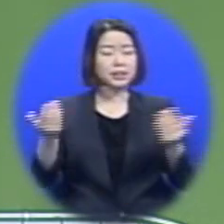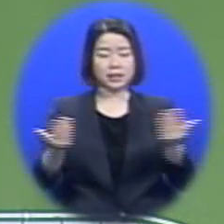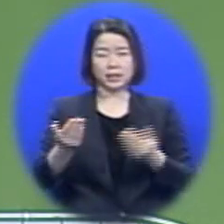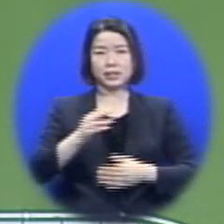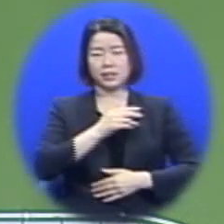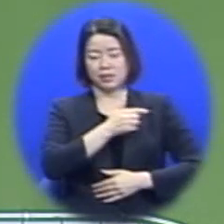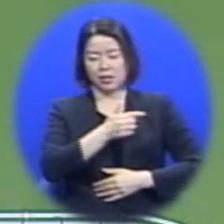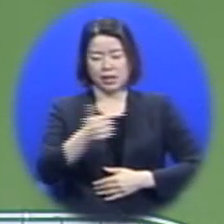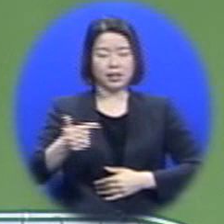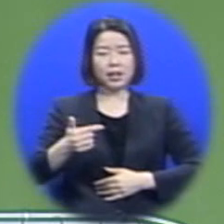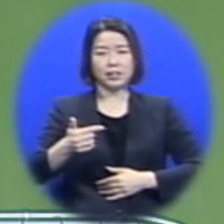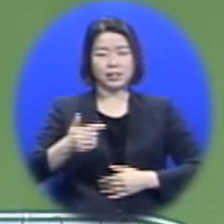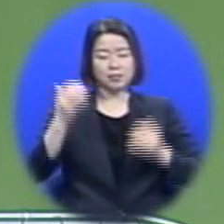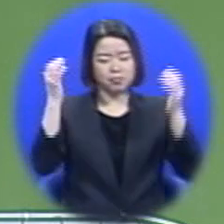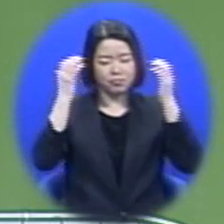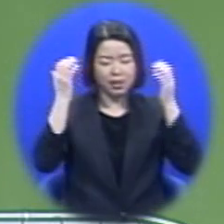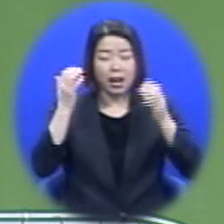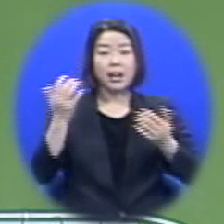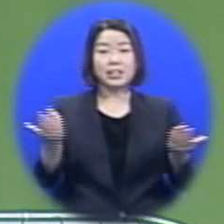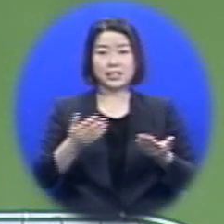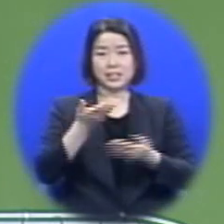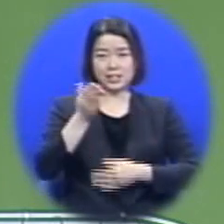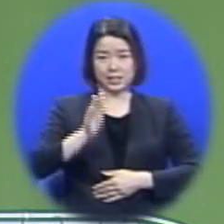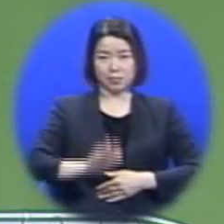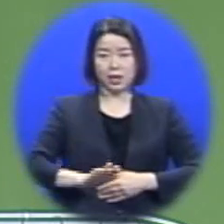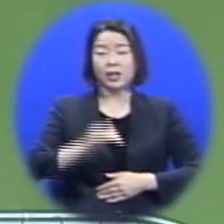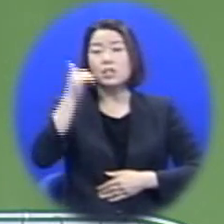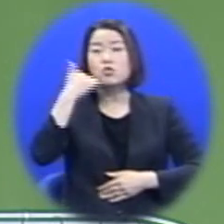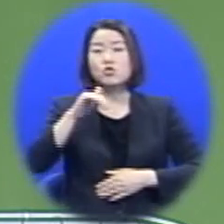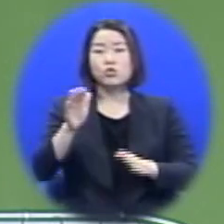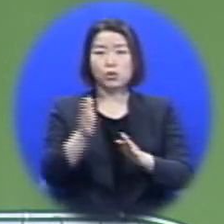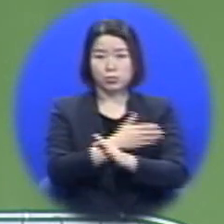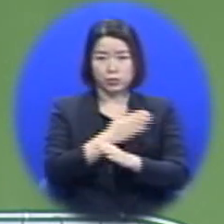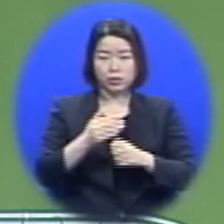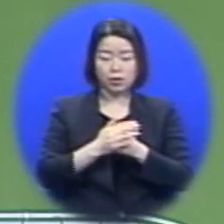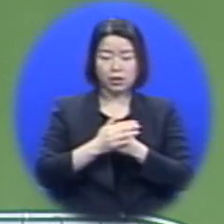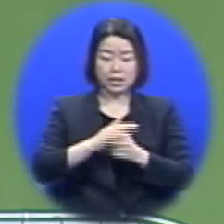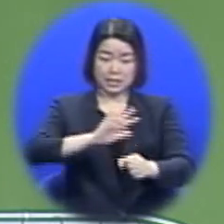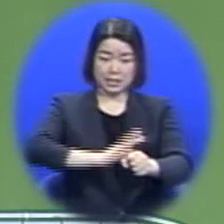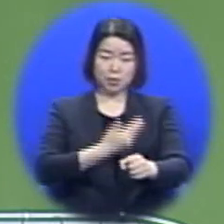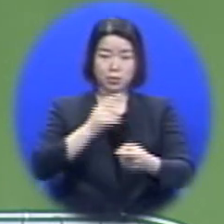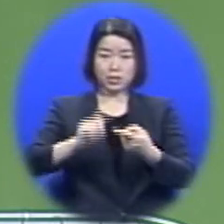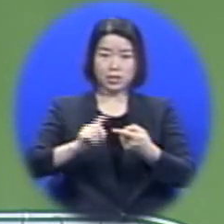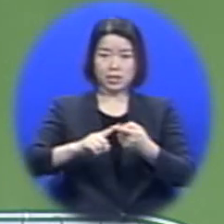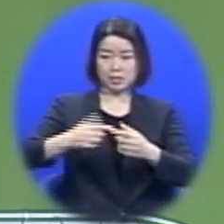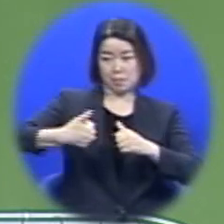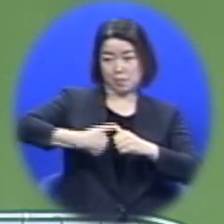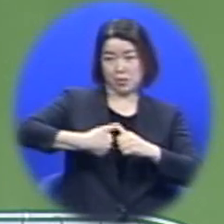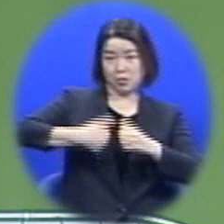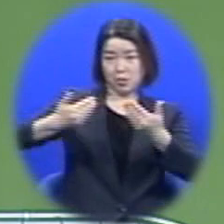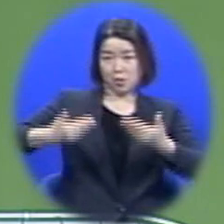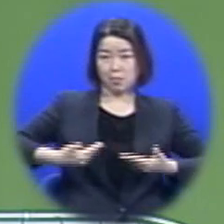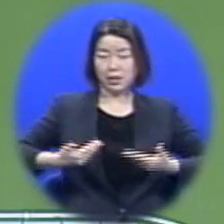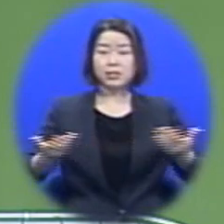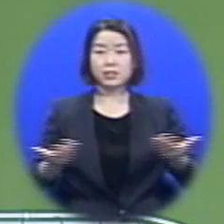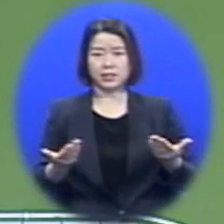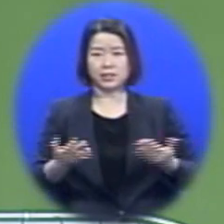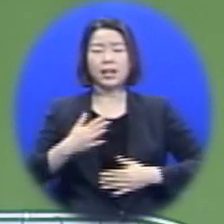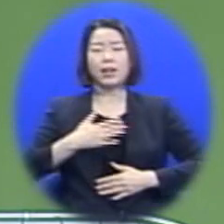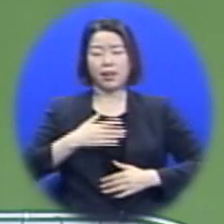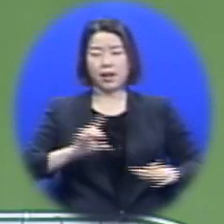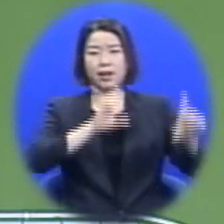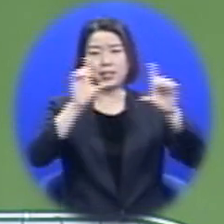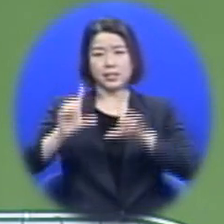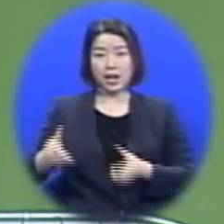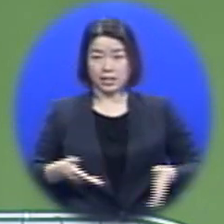일이지만, 그러나 누군가로부터 잘못을 지적받는 일은 그것은 내가 사는 길이라는